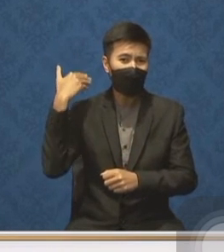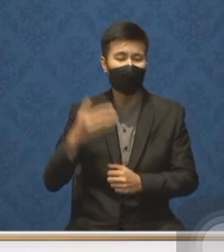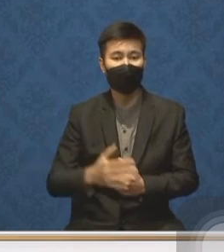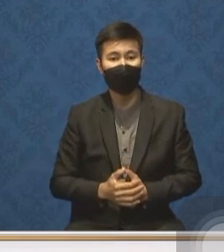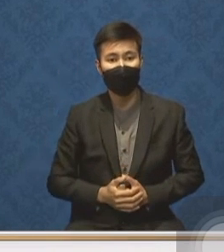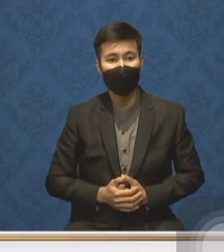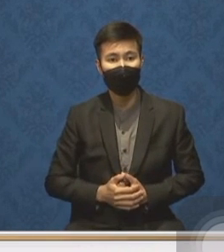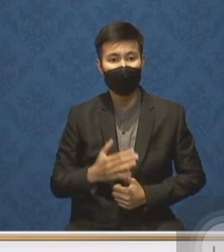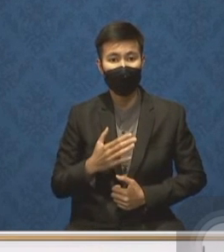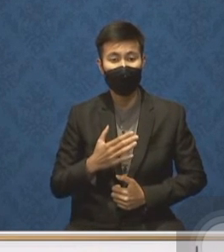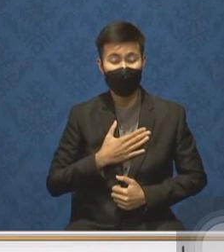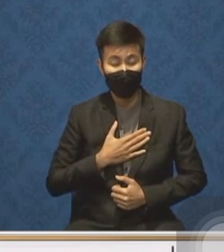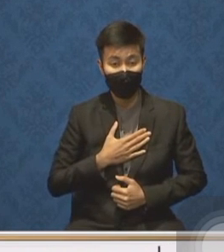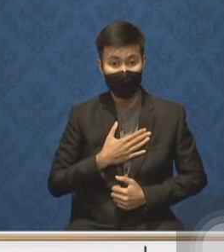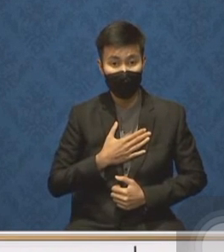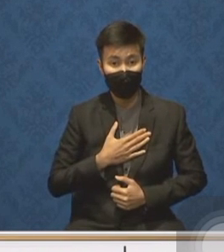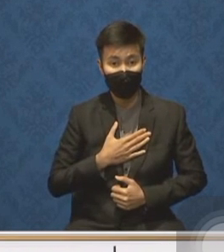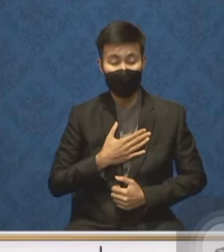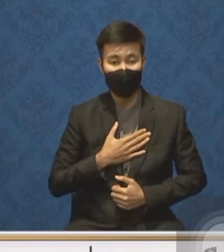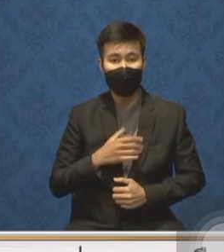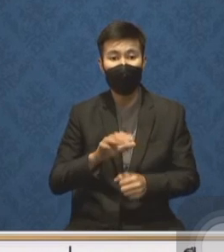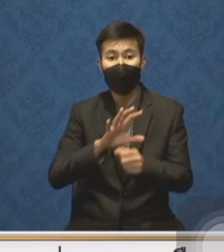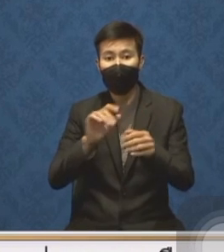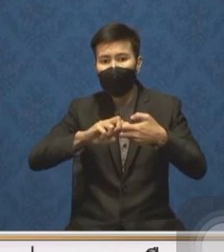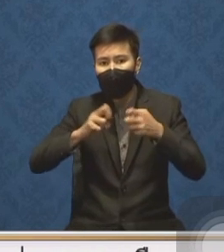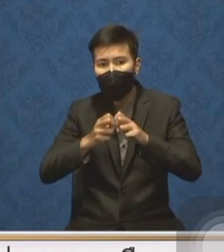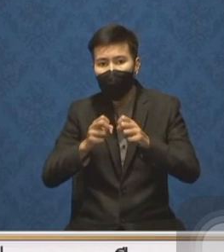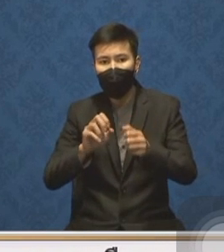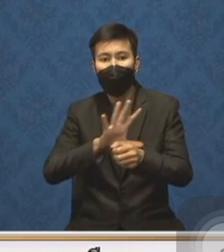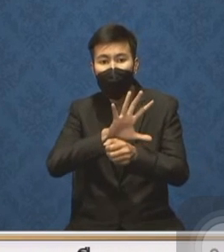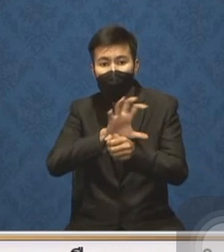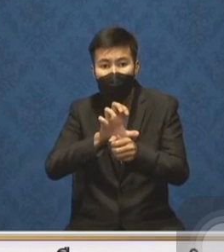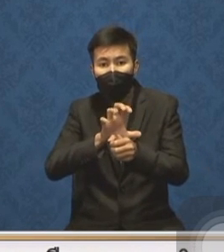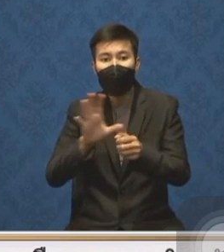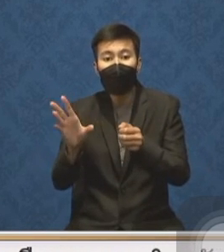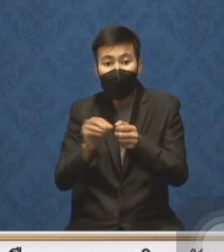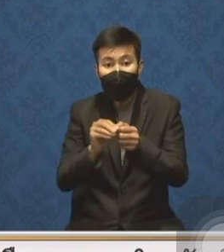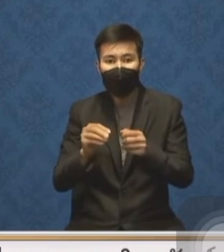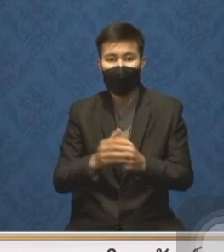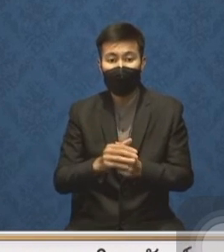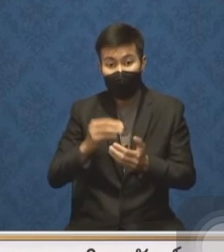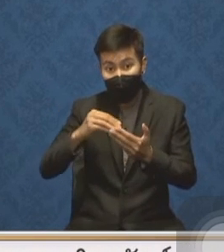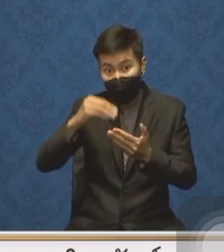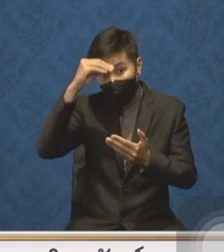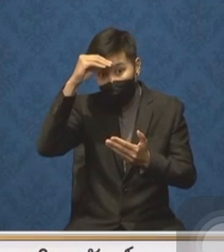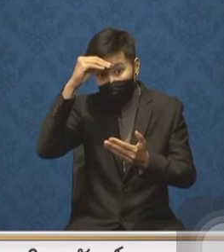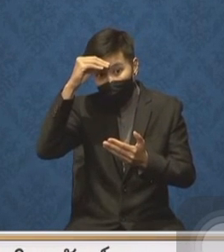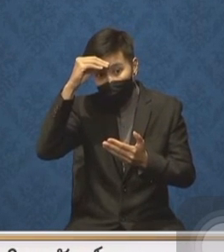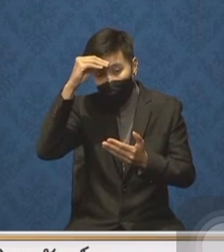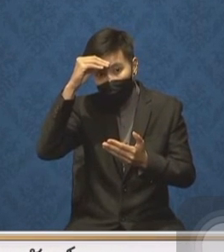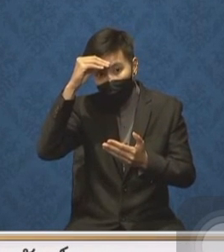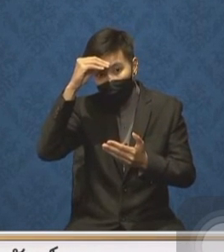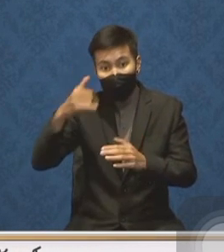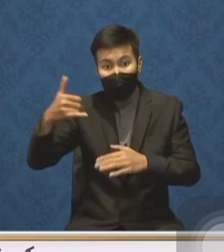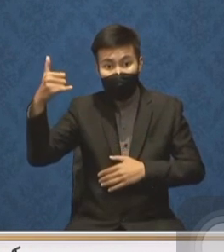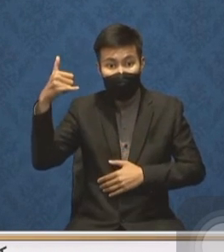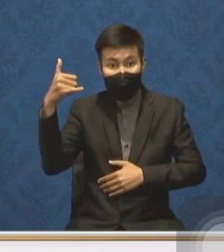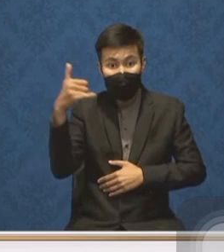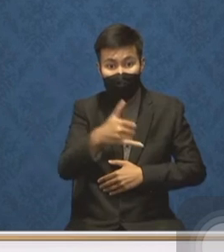รามีวิกฤตโควิดนะครับทำให้เด็กนักเรียนไปเรียนหนังสือที่โรงเรียนไม่ได้ต้องเรียนออน